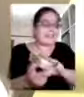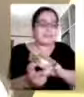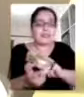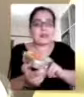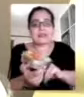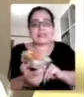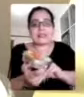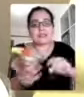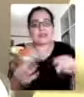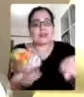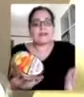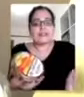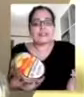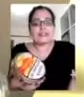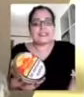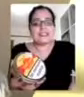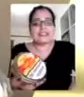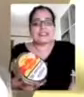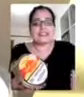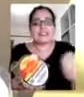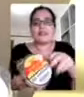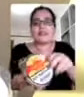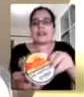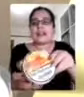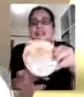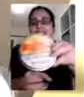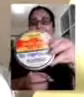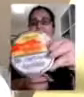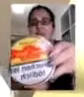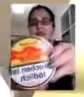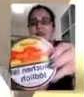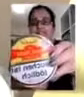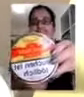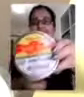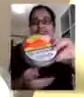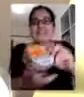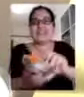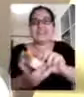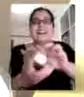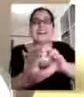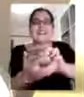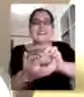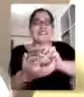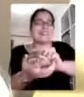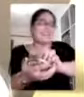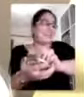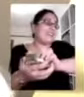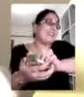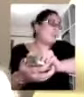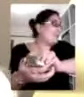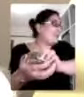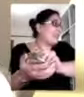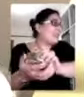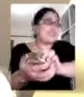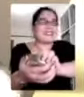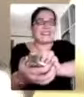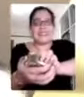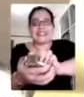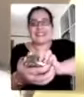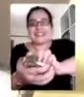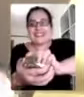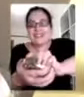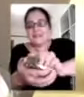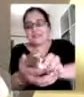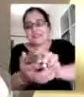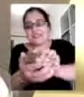Bey'e eşlik edeyim diye Orlik demiştim ama tekrar ne diyorlar? Aslına rücu mu? Özet. Orlik'te bu elimizde de